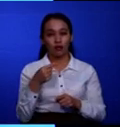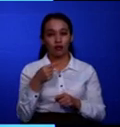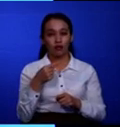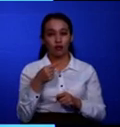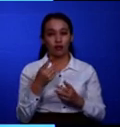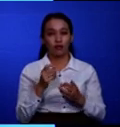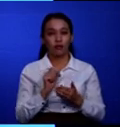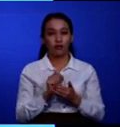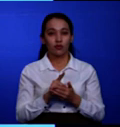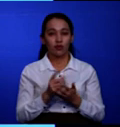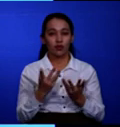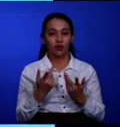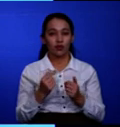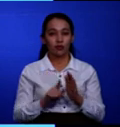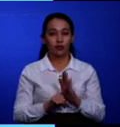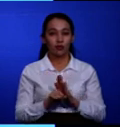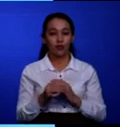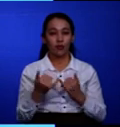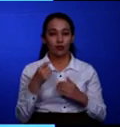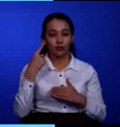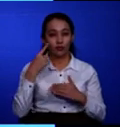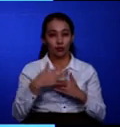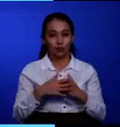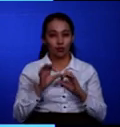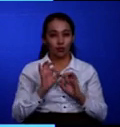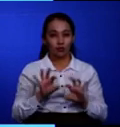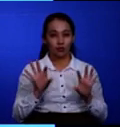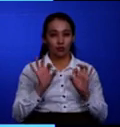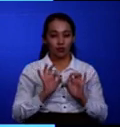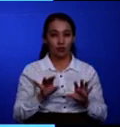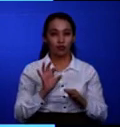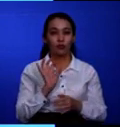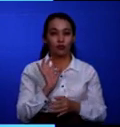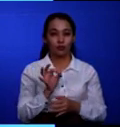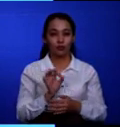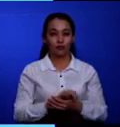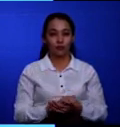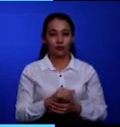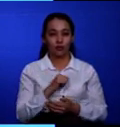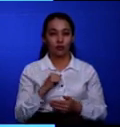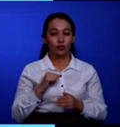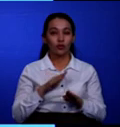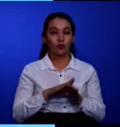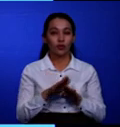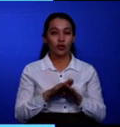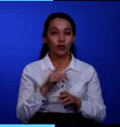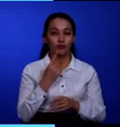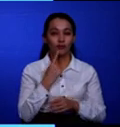ekan. Boya men sizlarga tushuntirdim, to'g'rimi? Mana shu usuldan foydalanib, bir o'zingiz mustaqil ishlab ko'ringchi bu